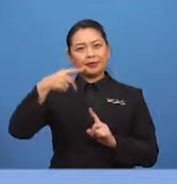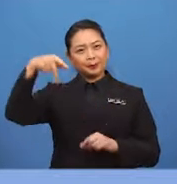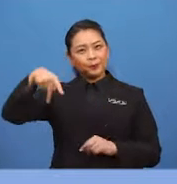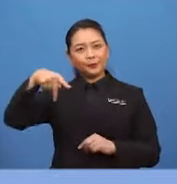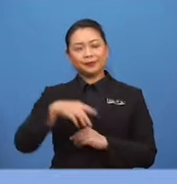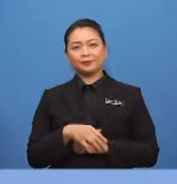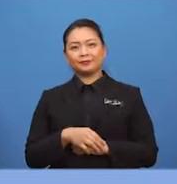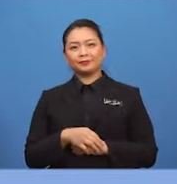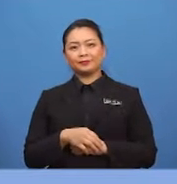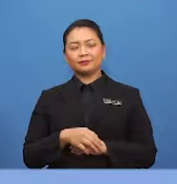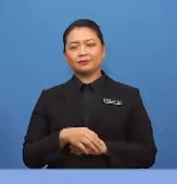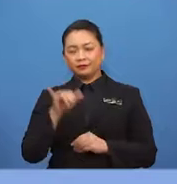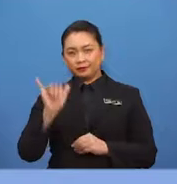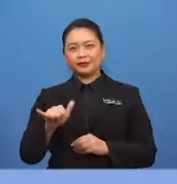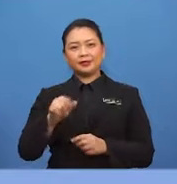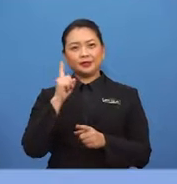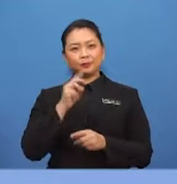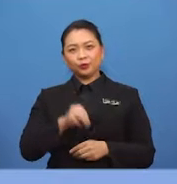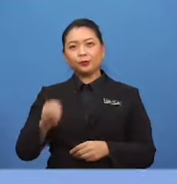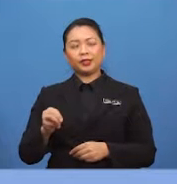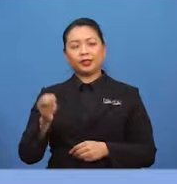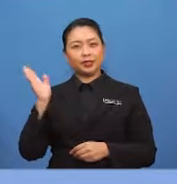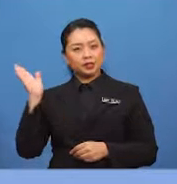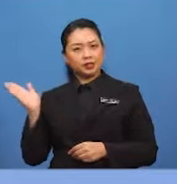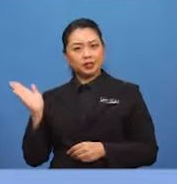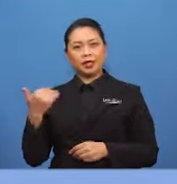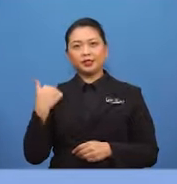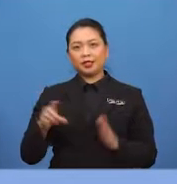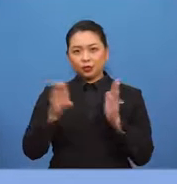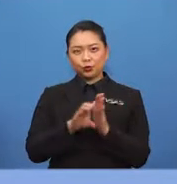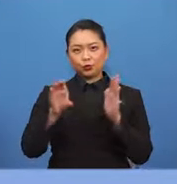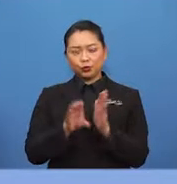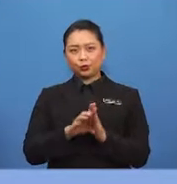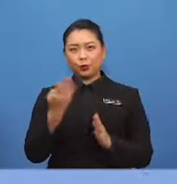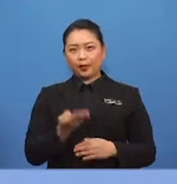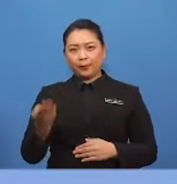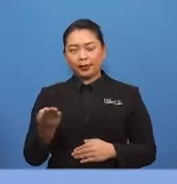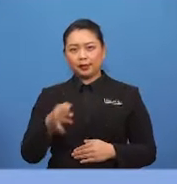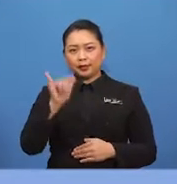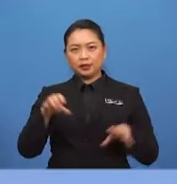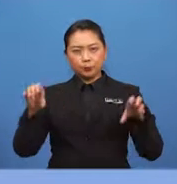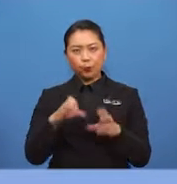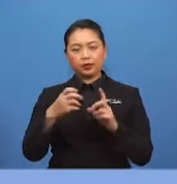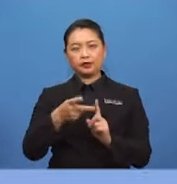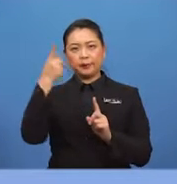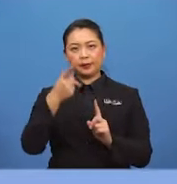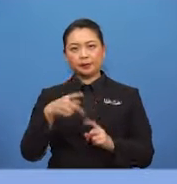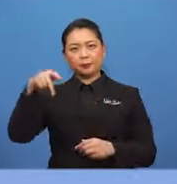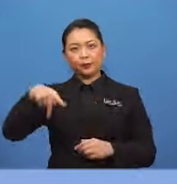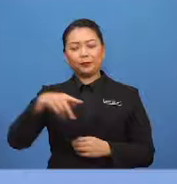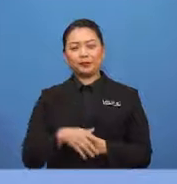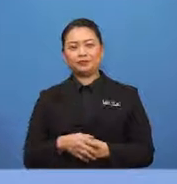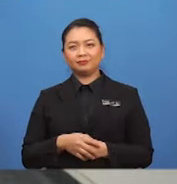polimer? Ya, murid-murid. Ini adalah contoh-contoh barangan yang diperbuat daripada